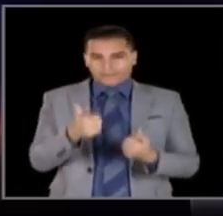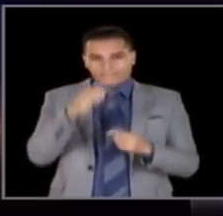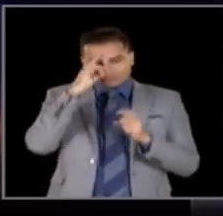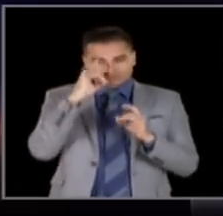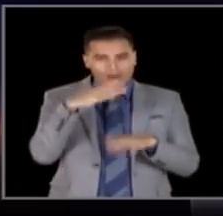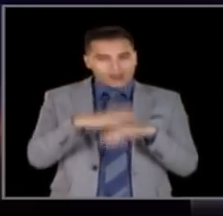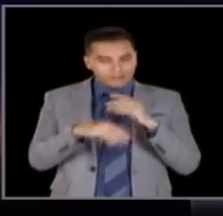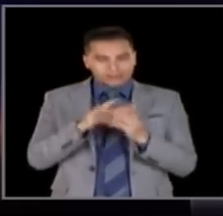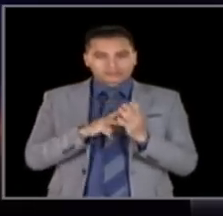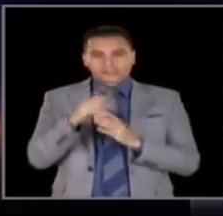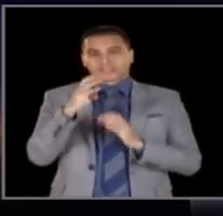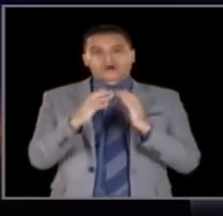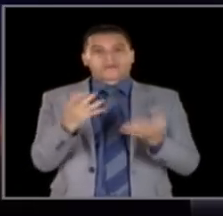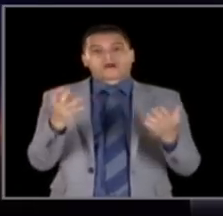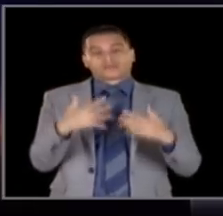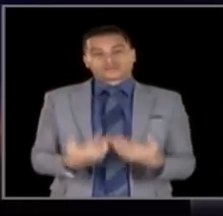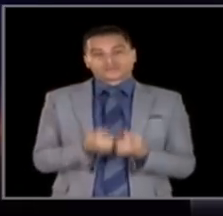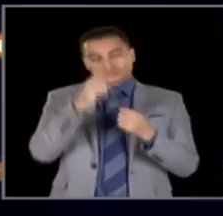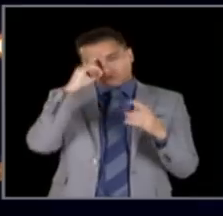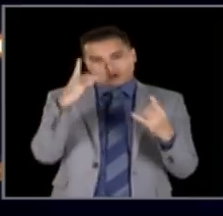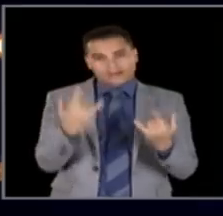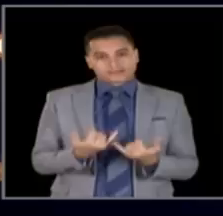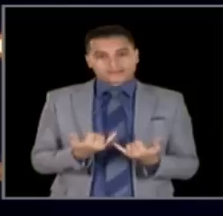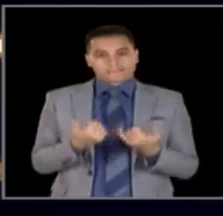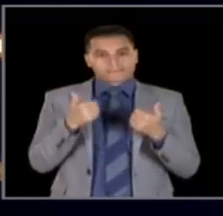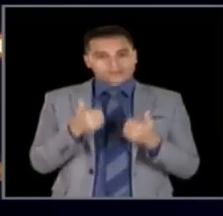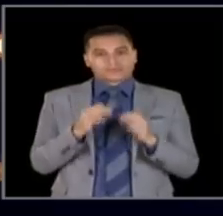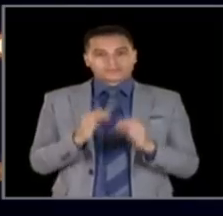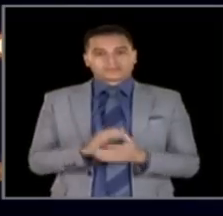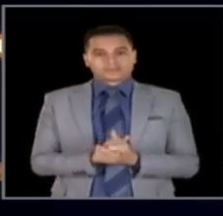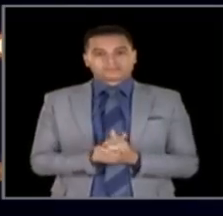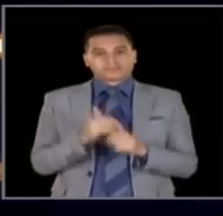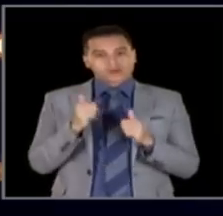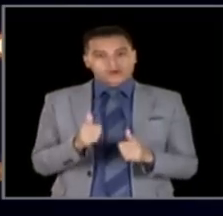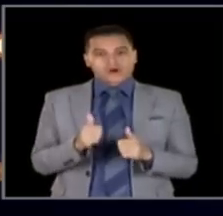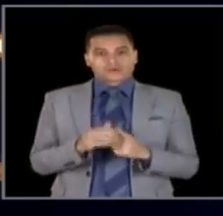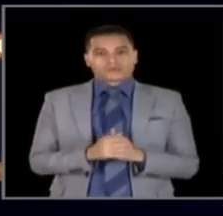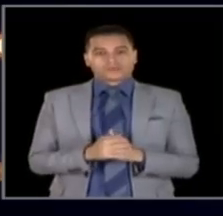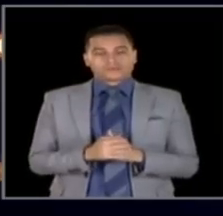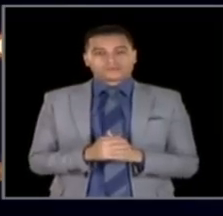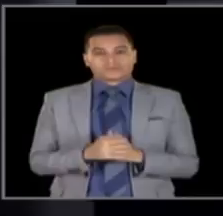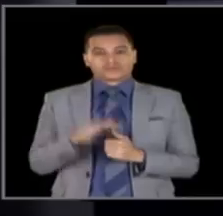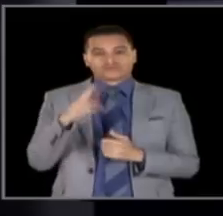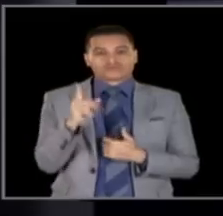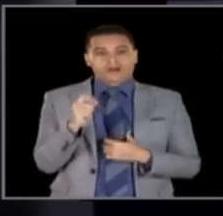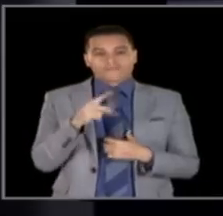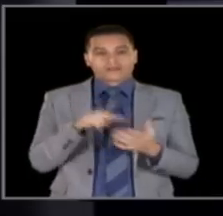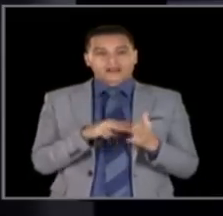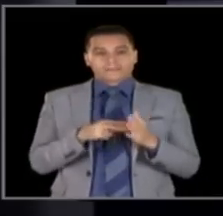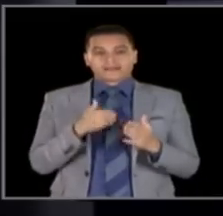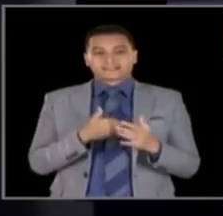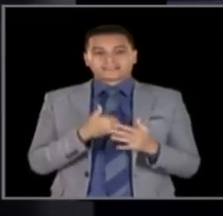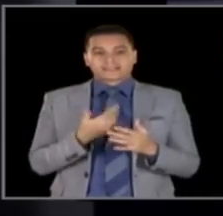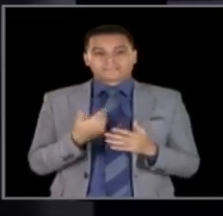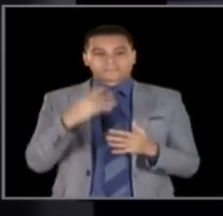الله نعمل حاجه كويسه وناخد ثلاث نقاط النهارده باذن الله. كويس جدا، حلو الاتيتيود ده. شرف، احساسك ايه